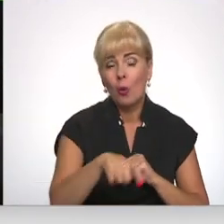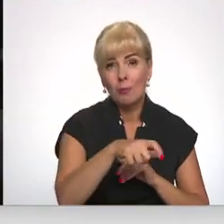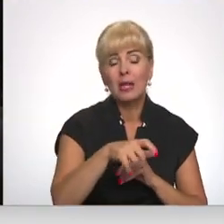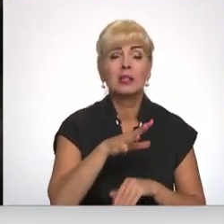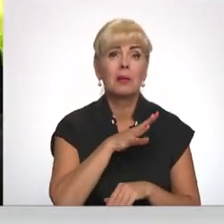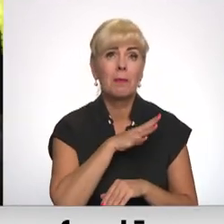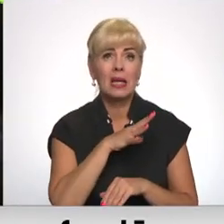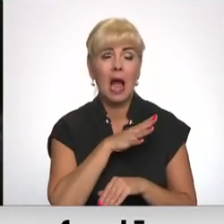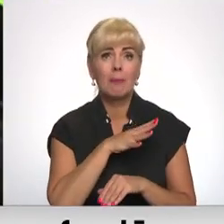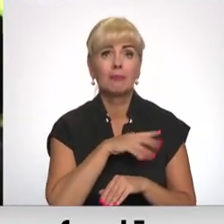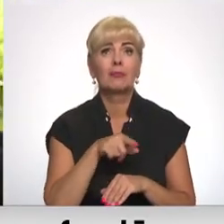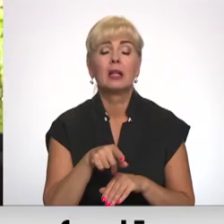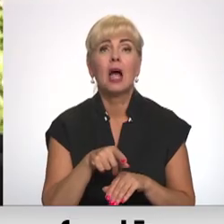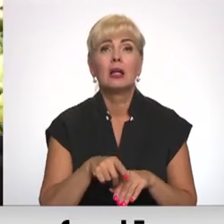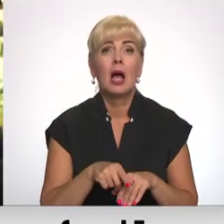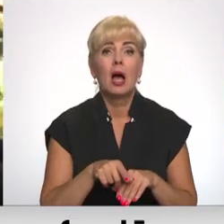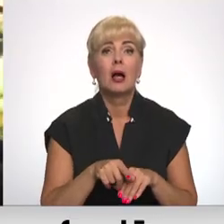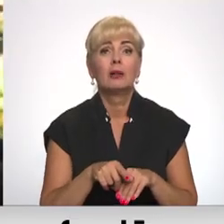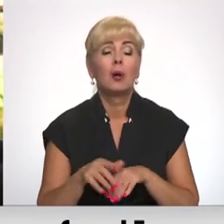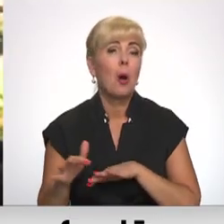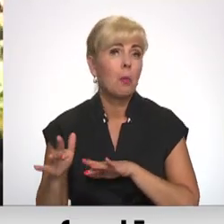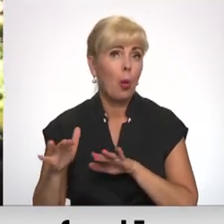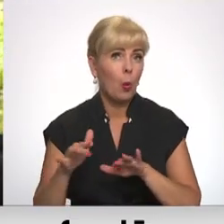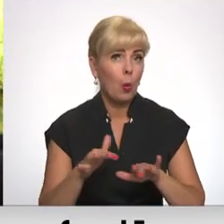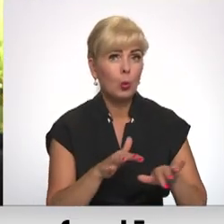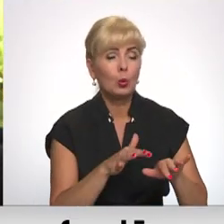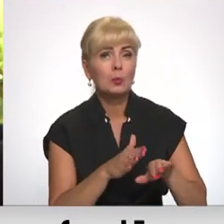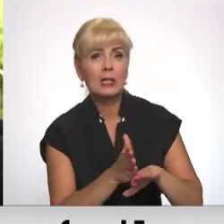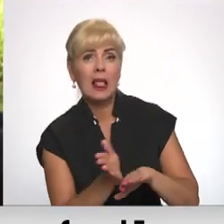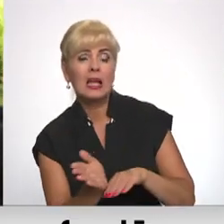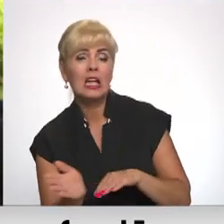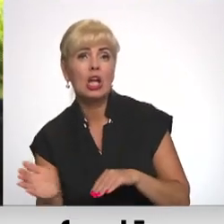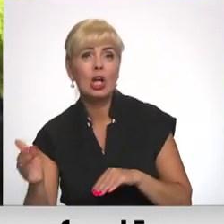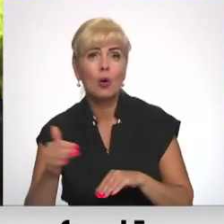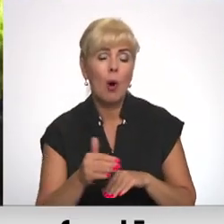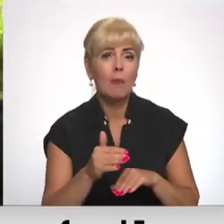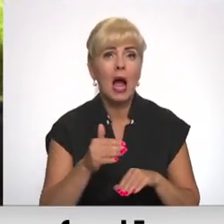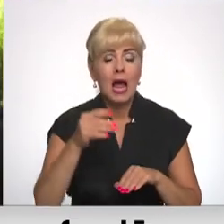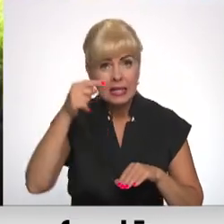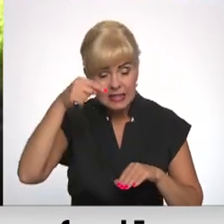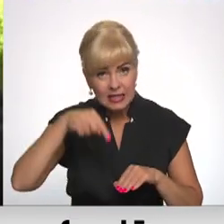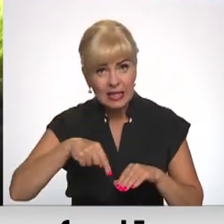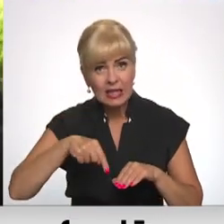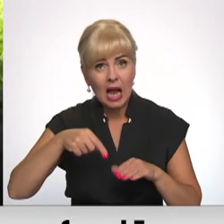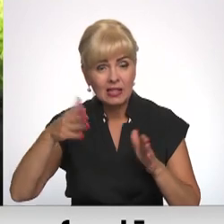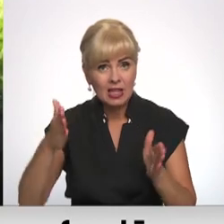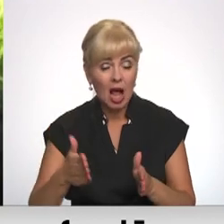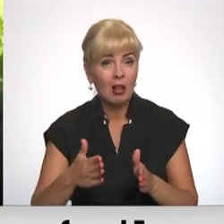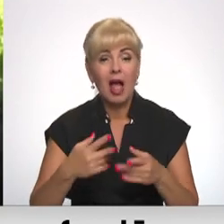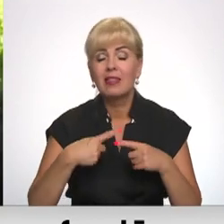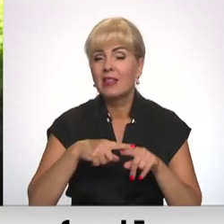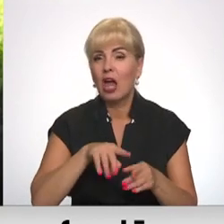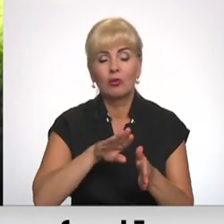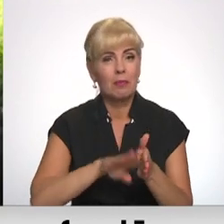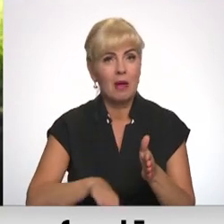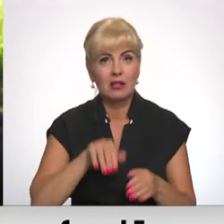arī tas plūdums ir tāds līkumains, dziļas ielējas. Un šeit ar tehniku vienkārši nav